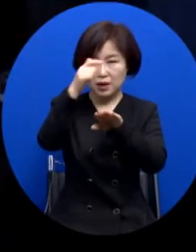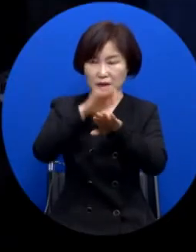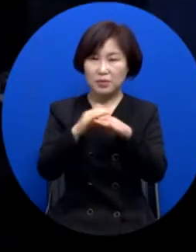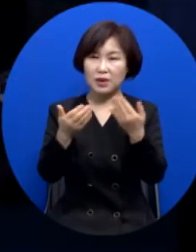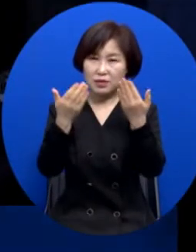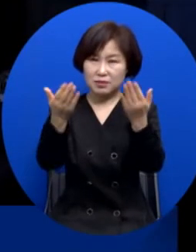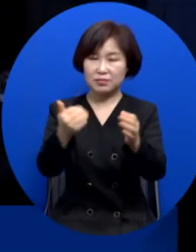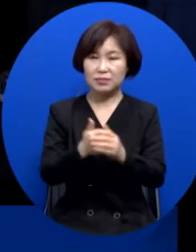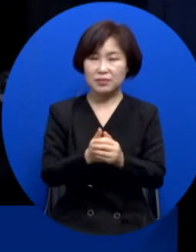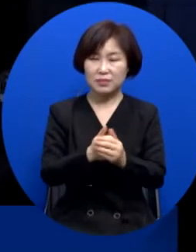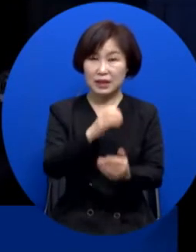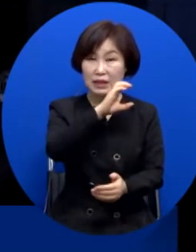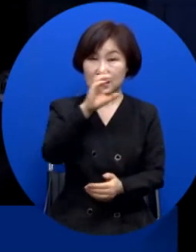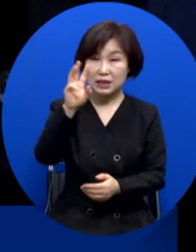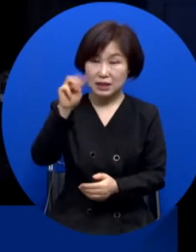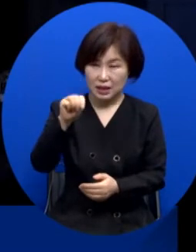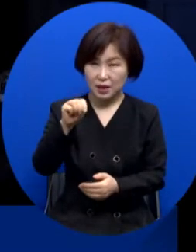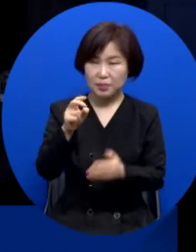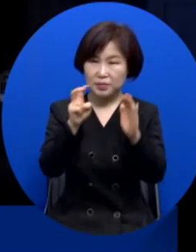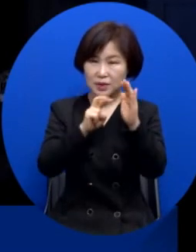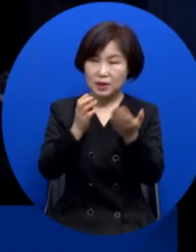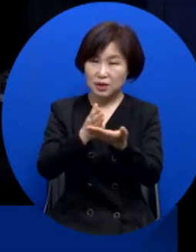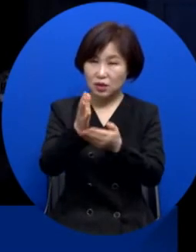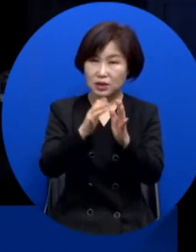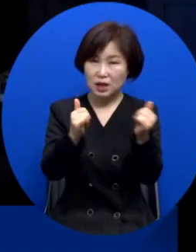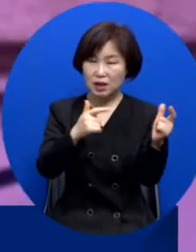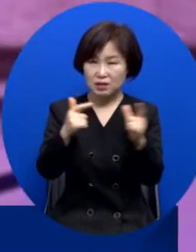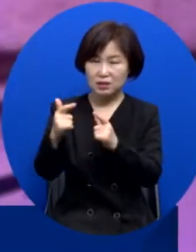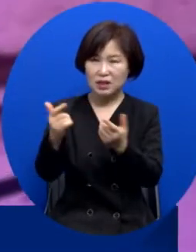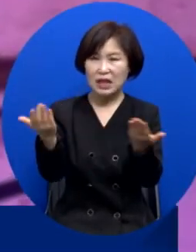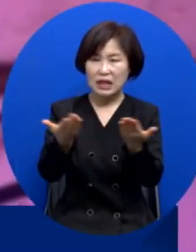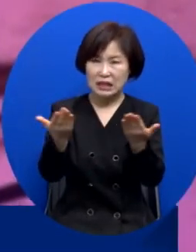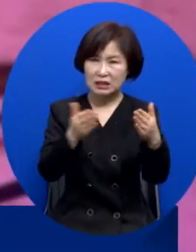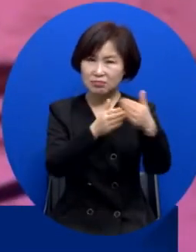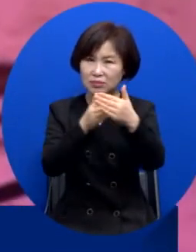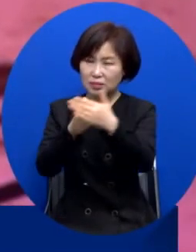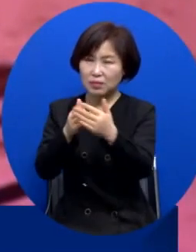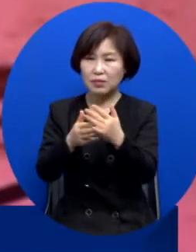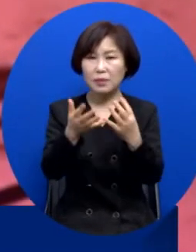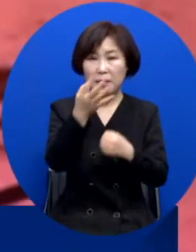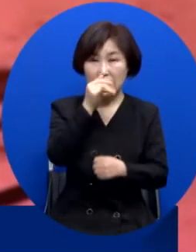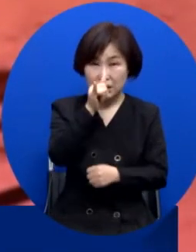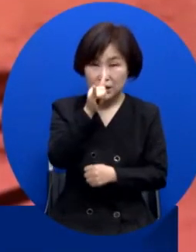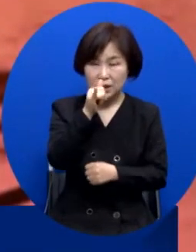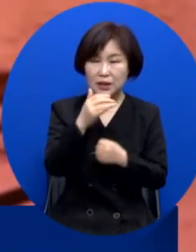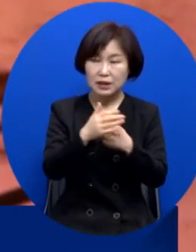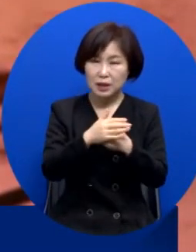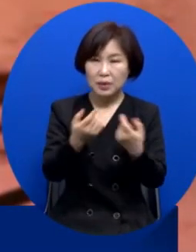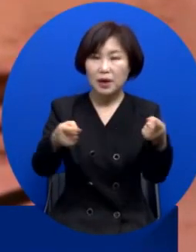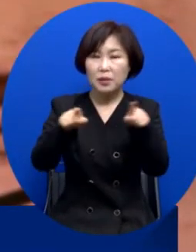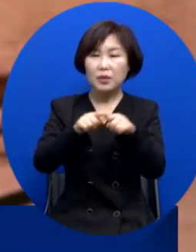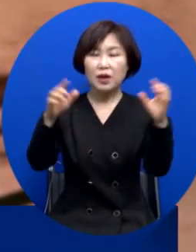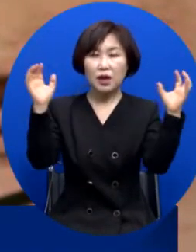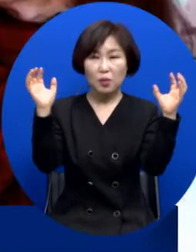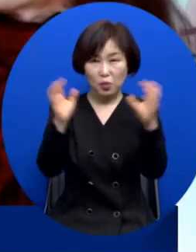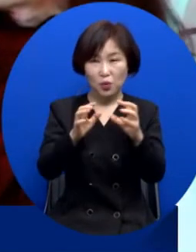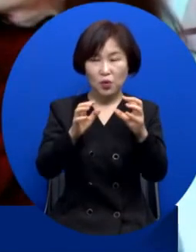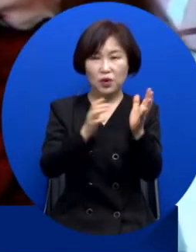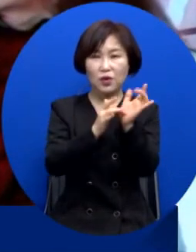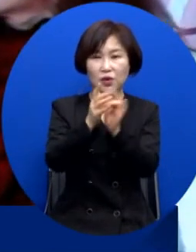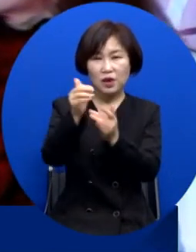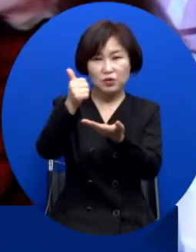CCM 사역자들이 이 코로나 상황 속에서 많은 사역들이 제한되고 있었는데 이번에 함께 사역자들이 모여서 예수님의